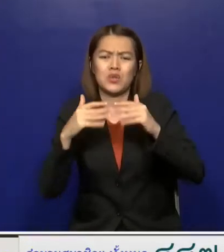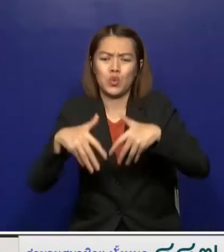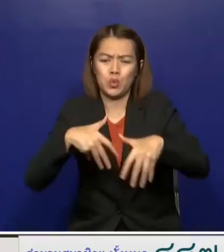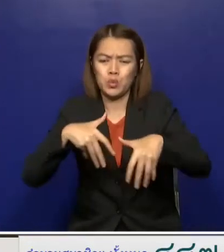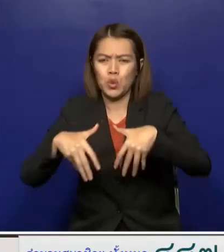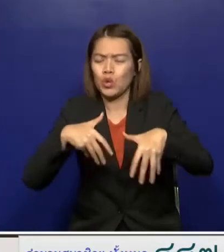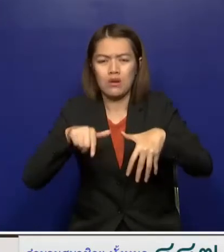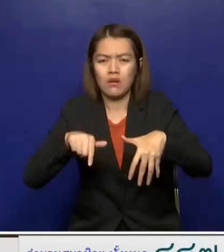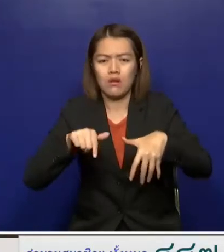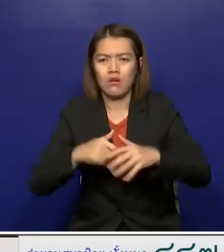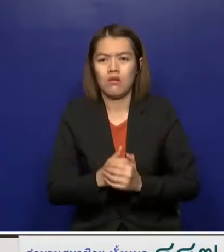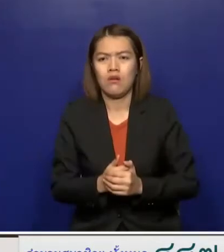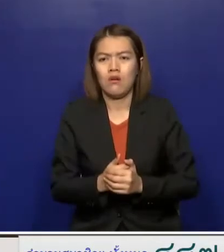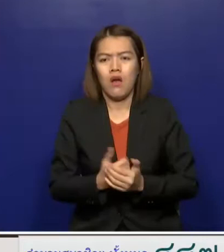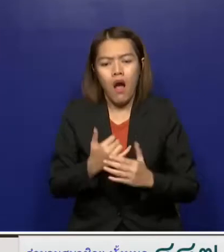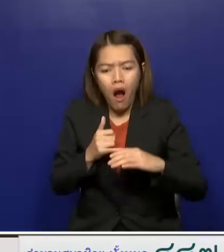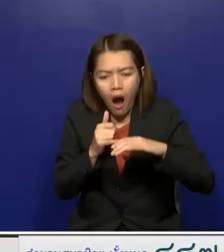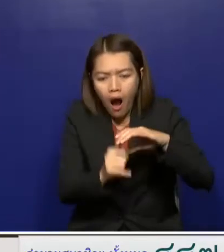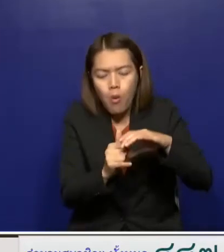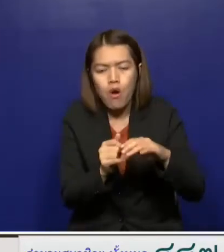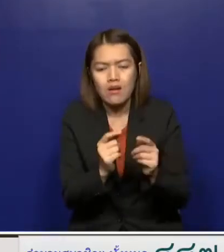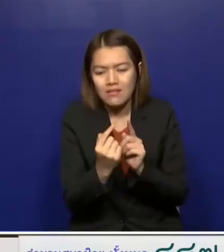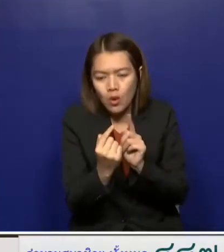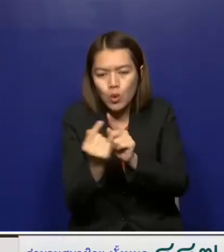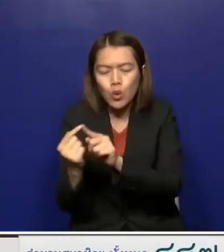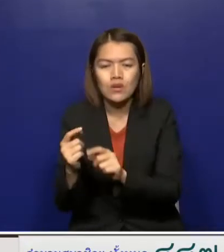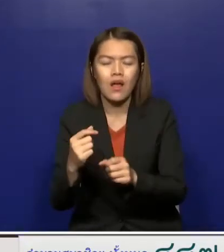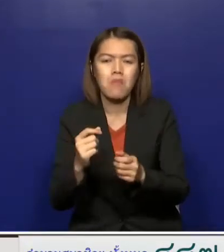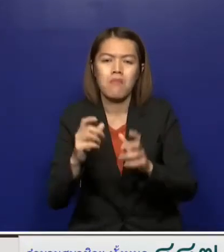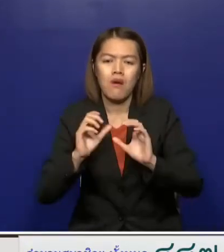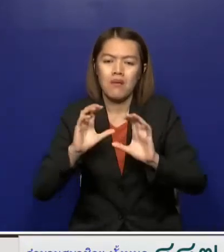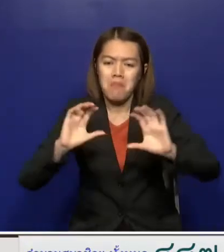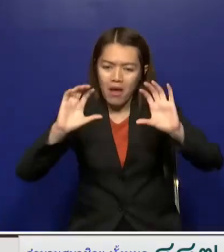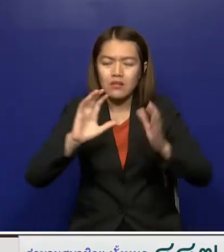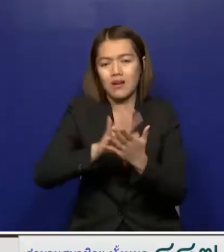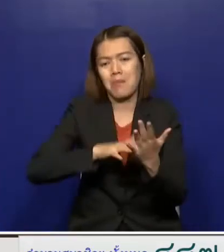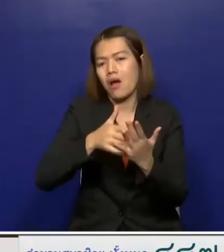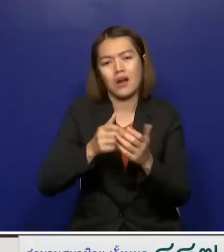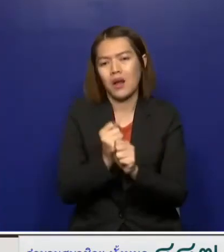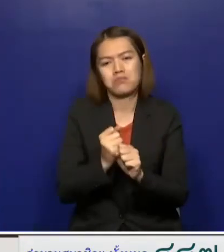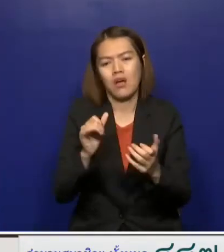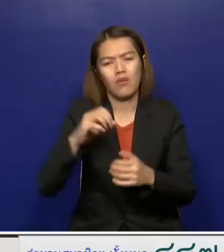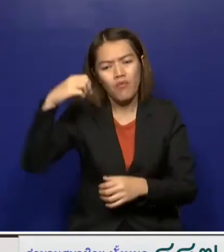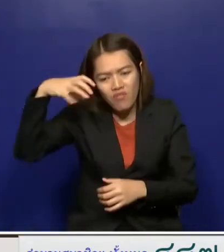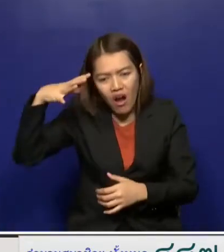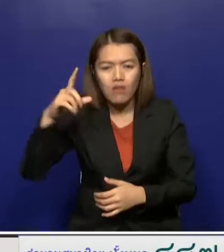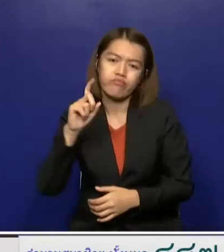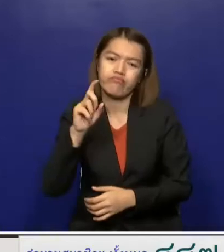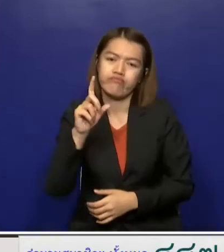สามารถจะลบบริการในดิบายภาคลับได้เลย ไปฟ้าว่ขาวไม่ได้